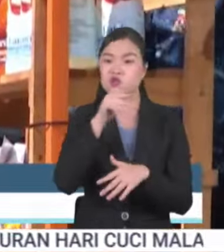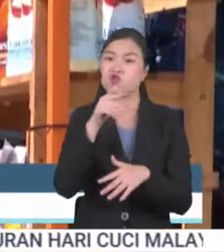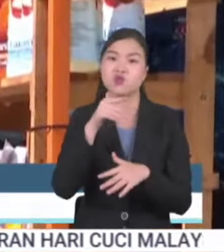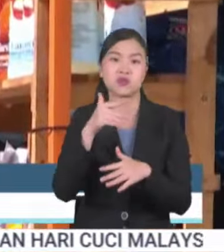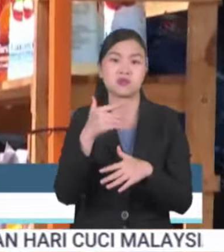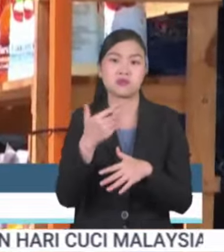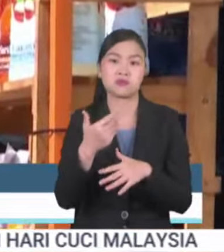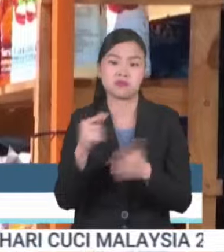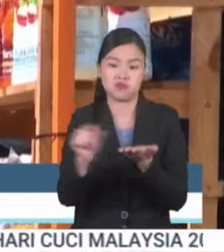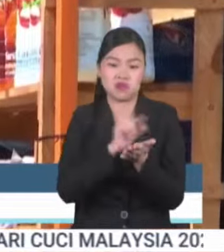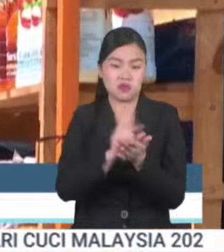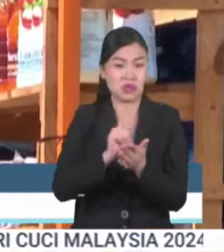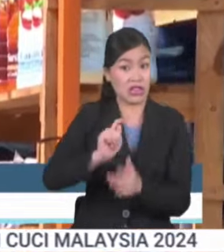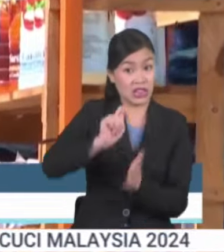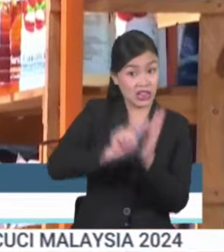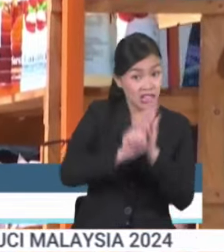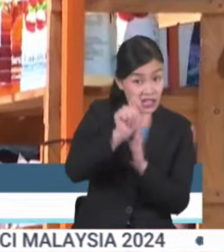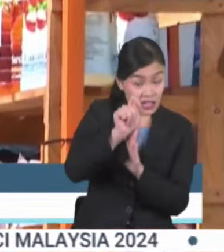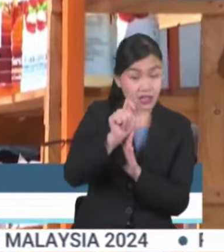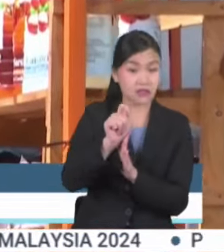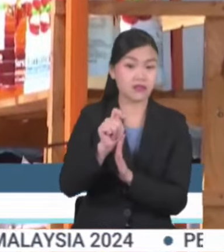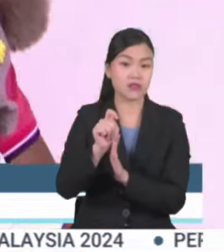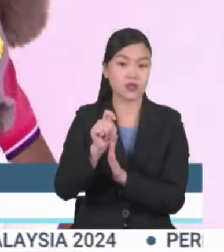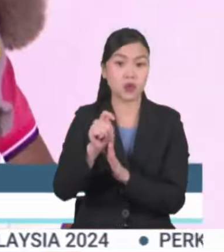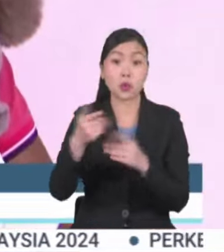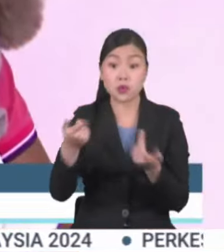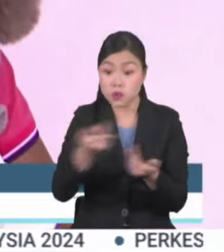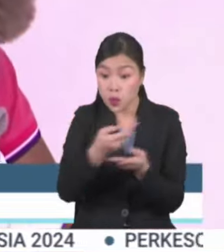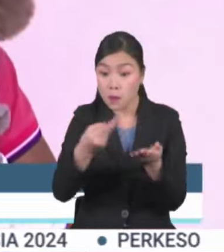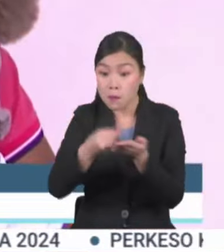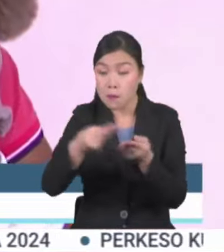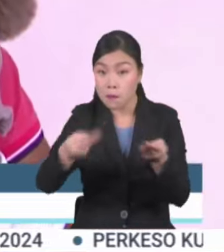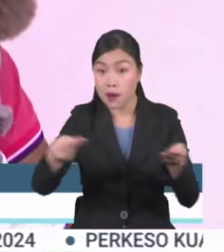kan. Dengan harga dia tu agak berpatutan lah.